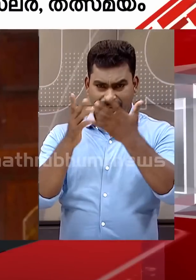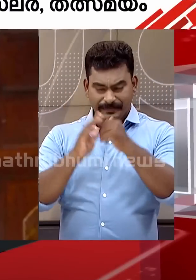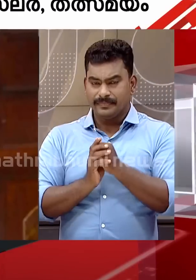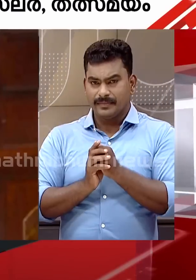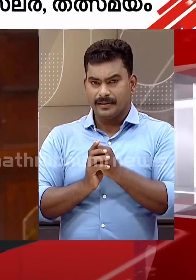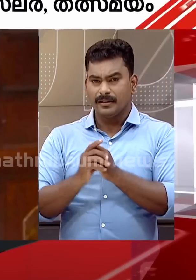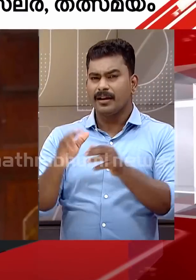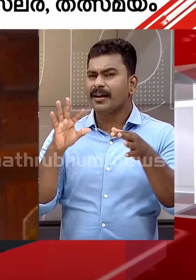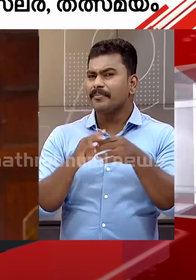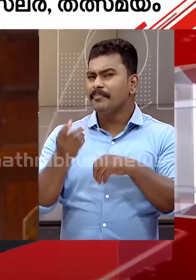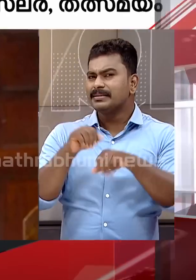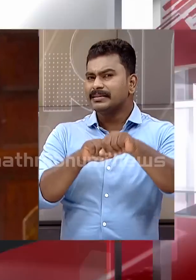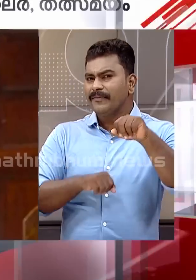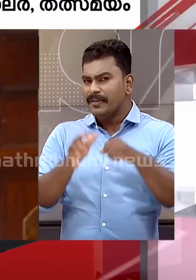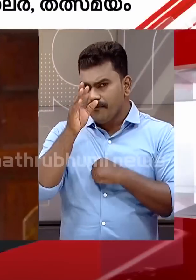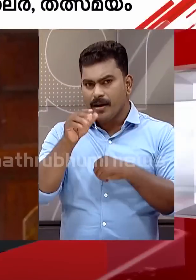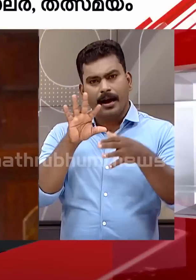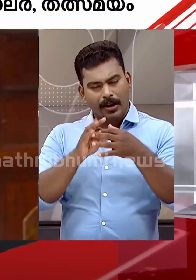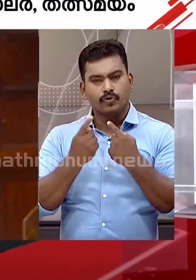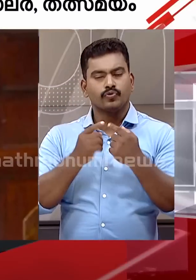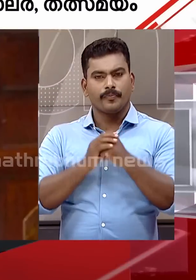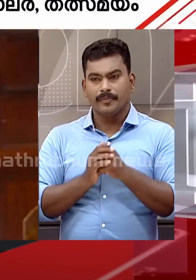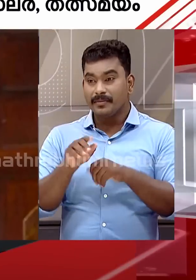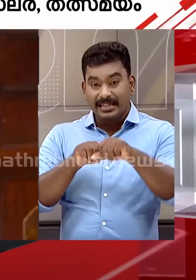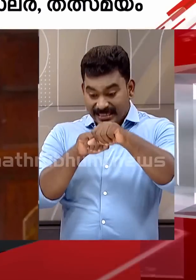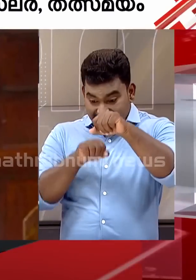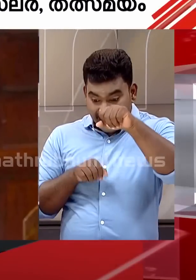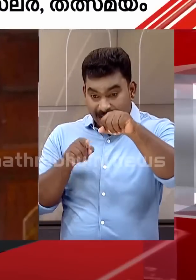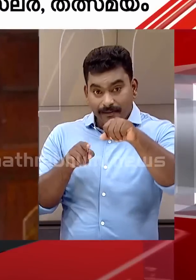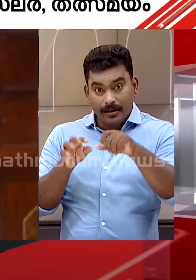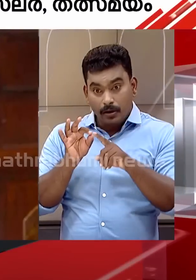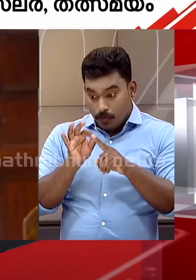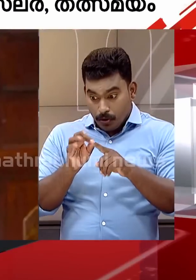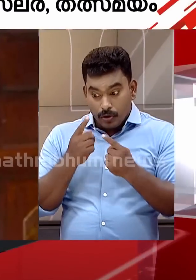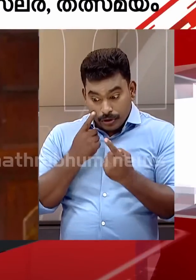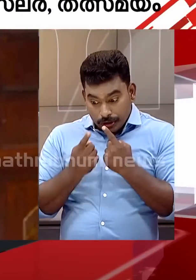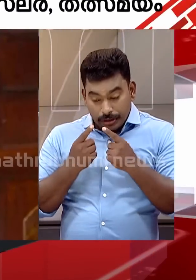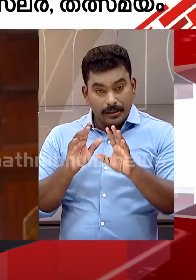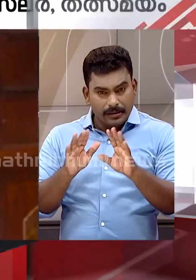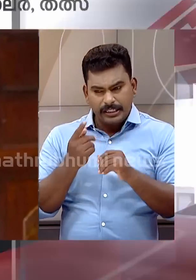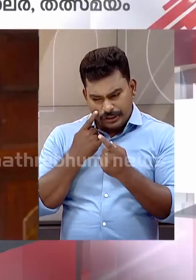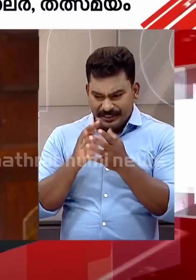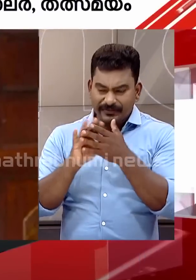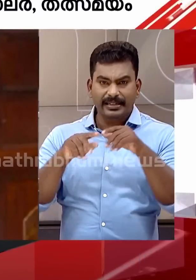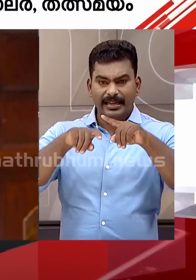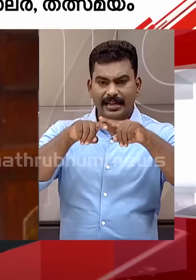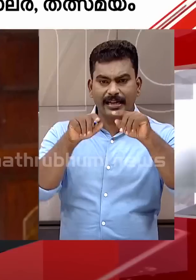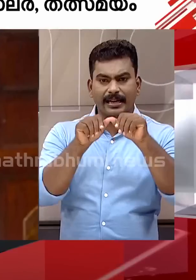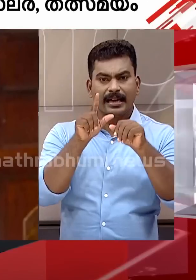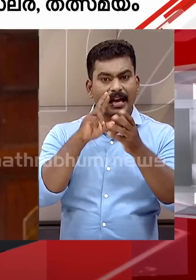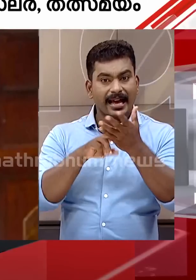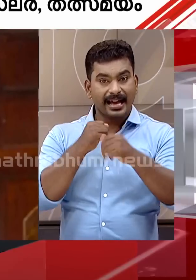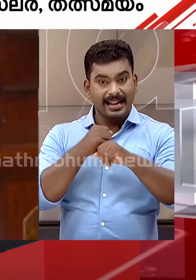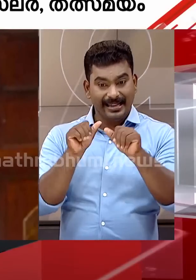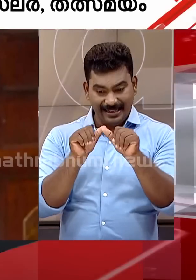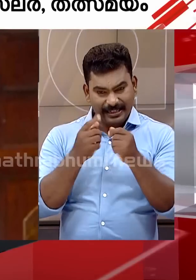ആ സർട്ടിഫിക്കറ്റിൻ്റെ ആധികാരികതയെക്കുറിച്ച് ചെറിയ സംശയങ്ങളുണ്ട്. കാരണം കലിംഗ യൂണിവേഴ്സിറ്റിയുടെ വെബ്സൈറ്റിൽ ബികോം